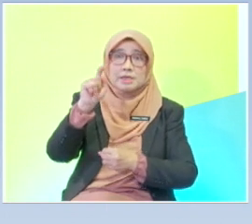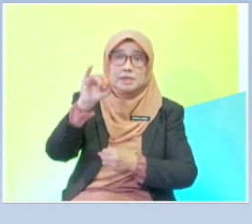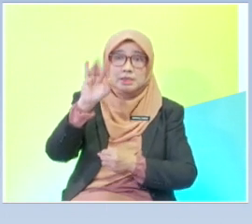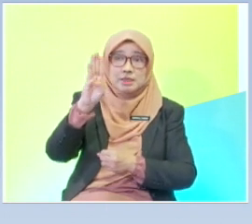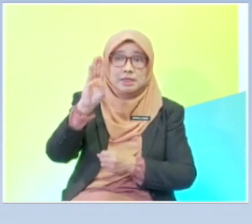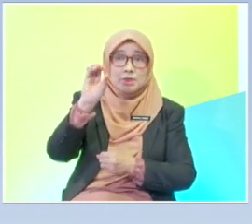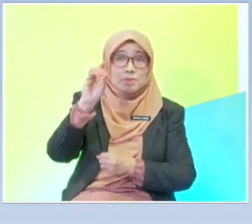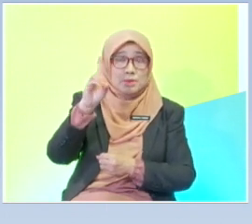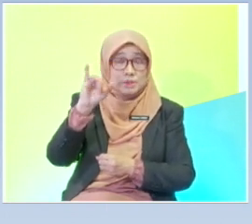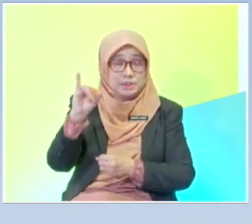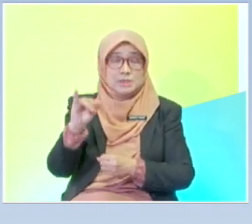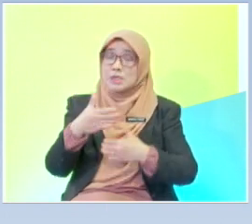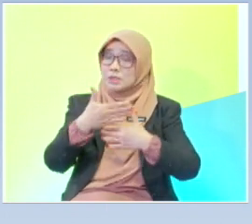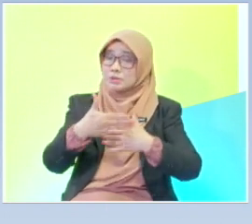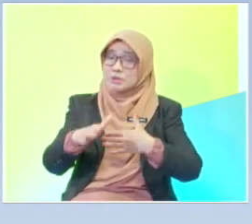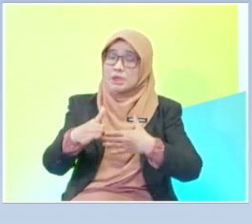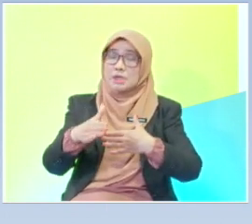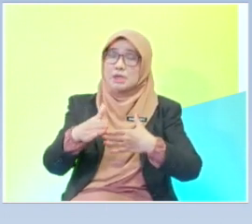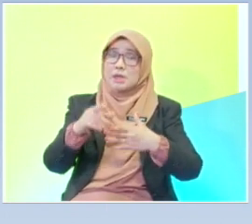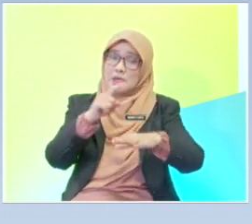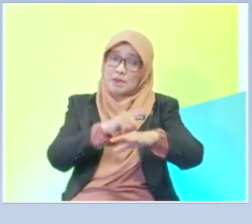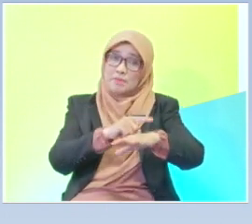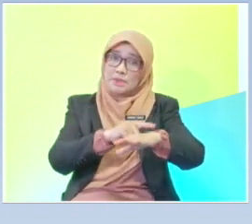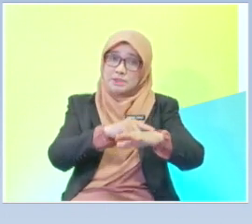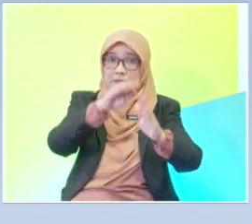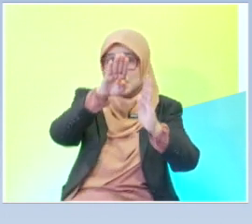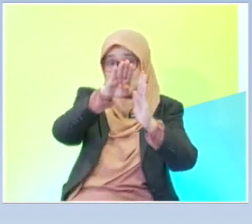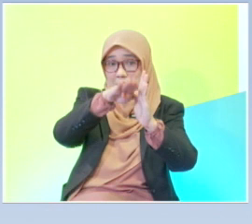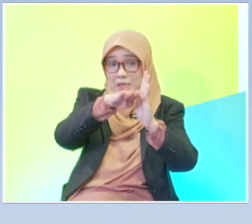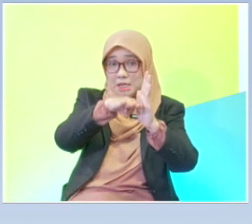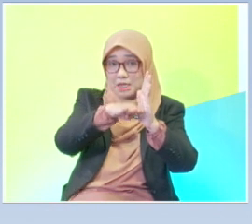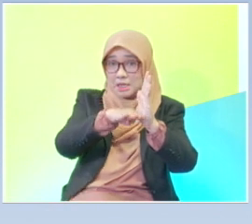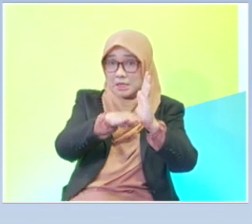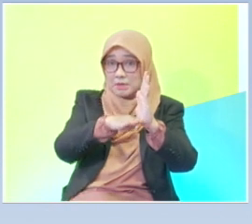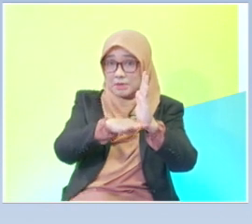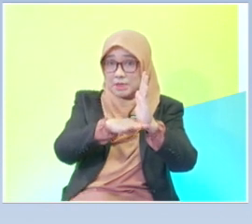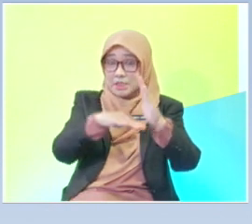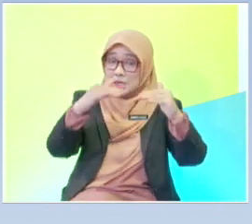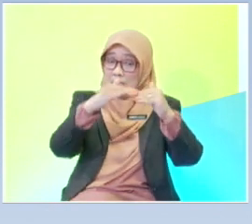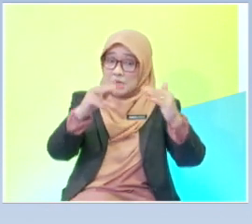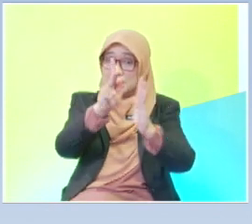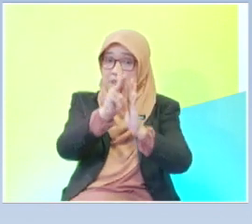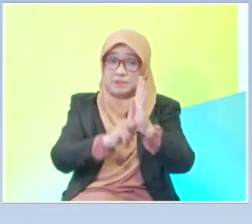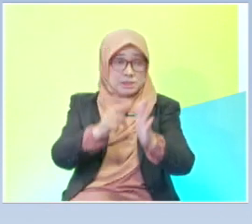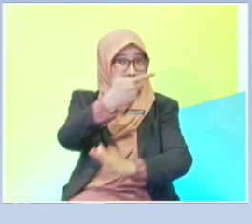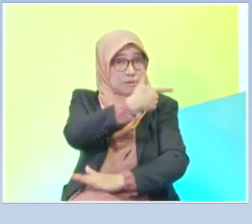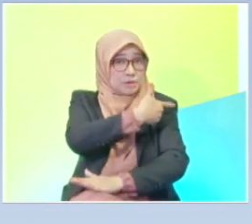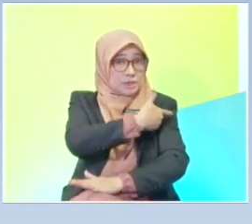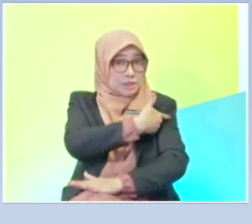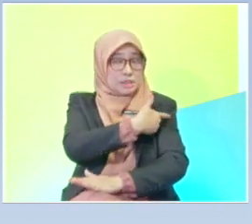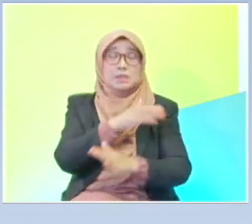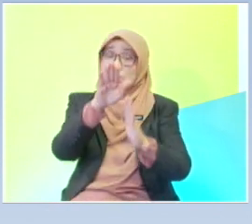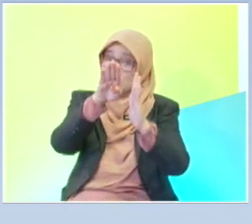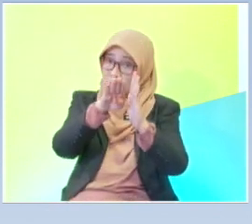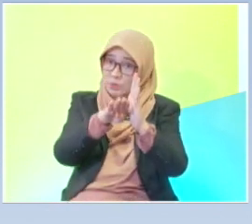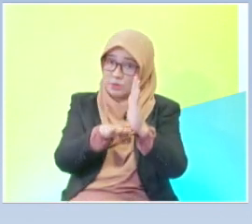selang beberapa masa atau minggu maka aras keimunan tu akan menurun. Okey, selepas tamat tempoh penyusuan. Okey,